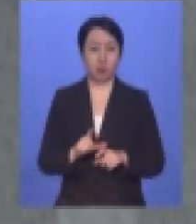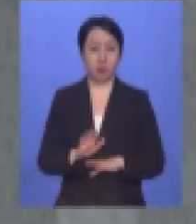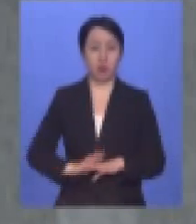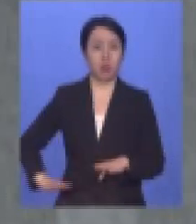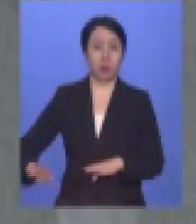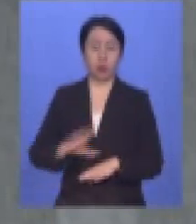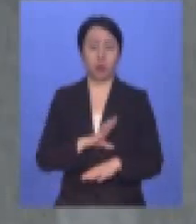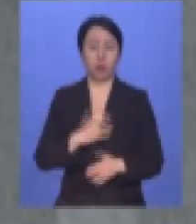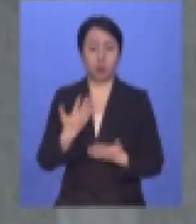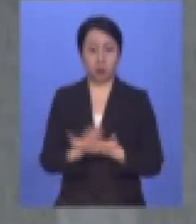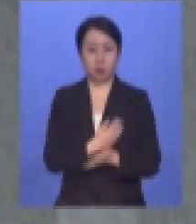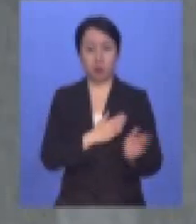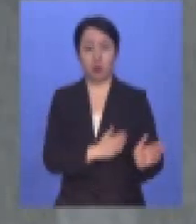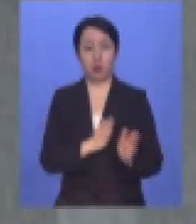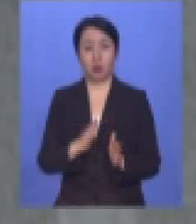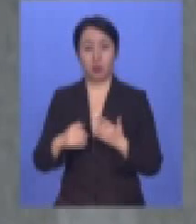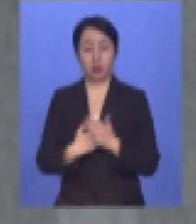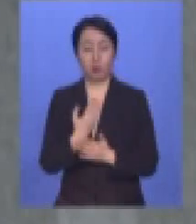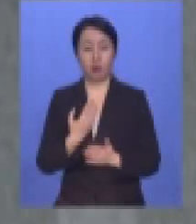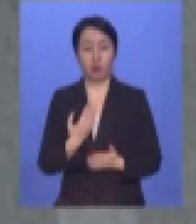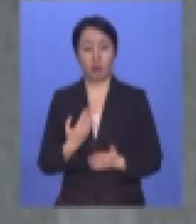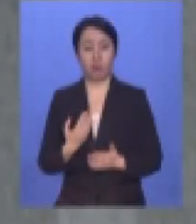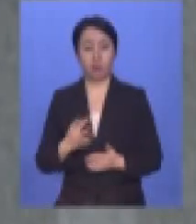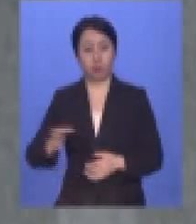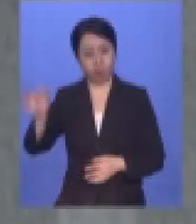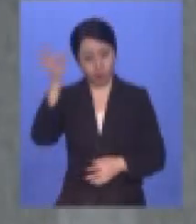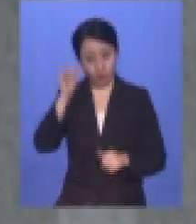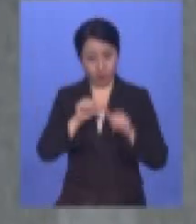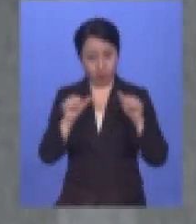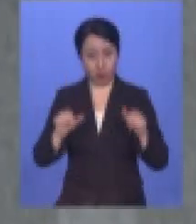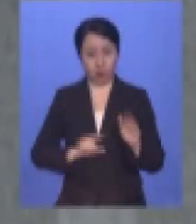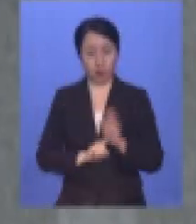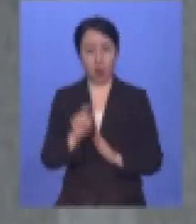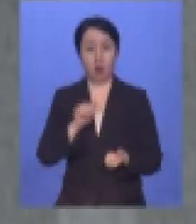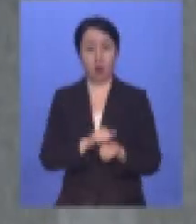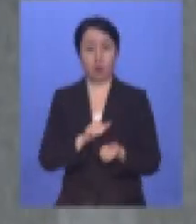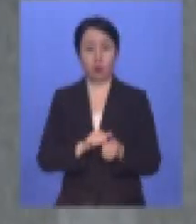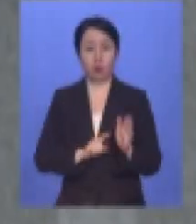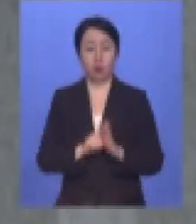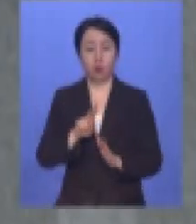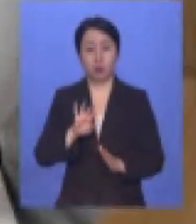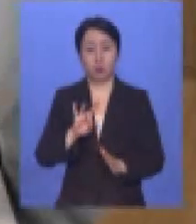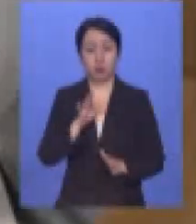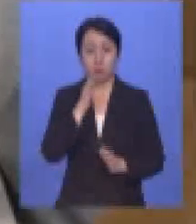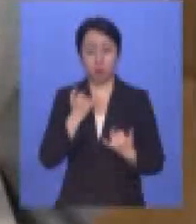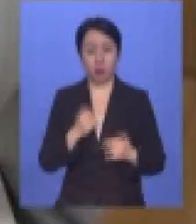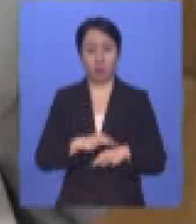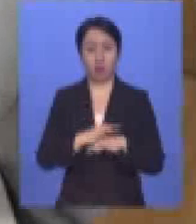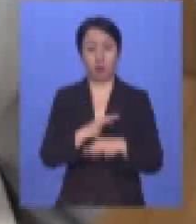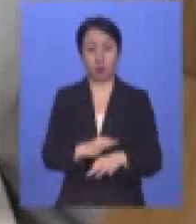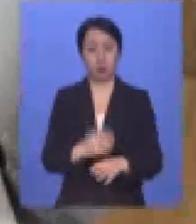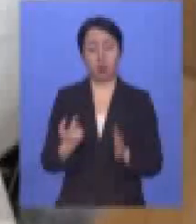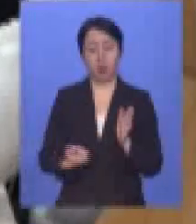территории были обнаружены ряд новых памятников от эпохи камня до этнографической современности. Для